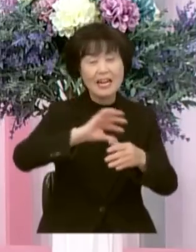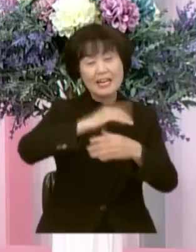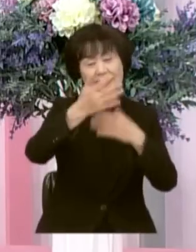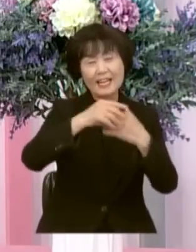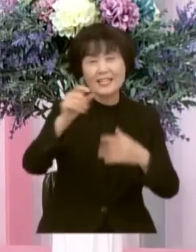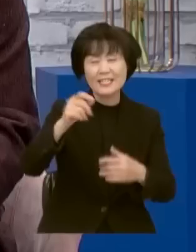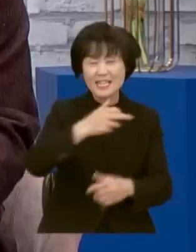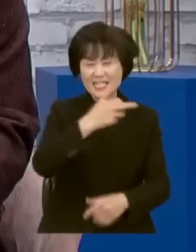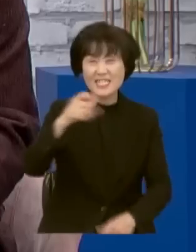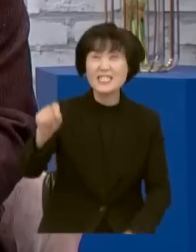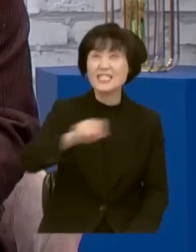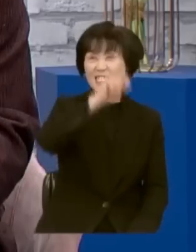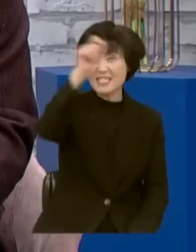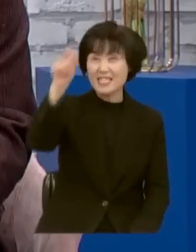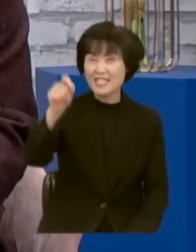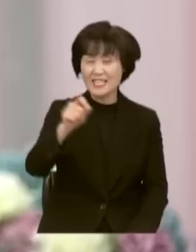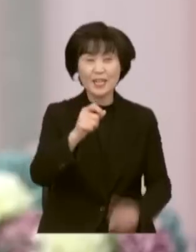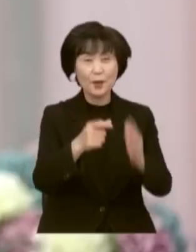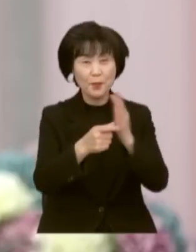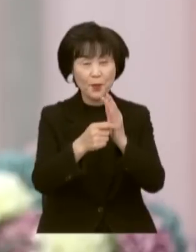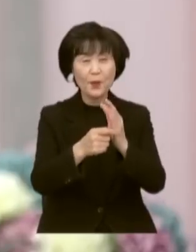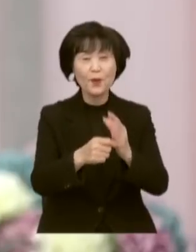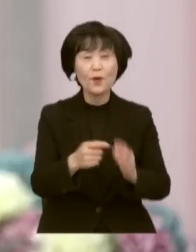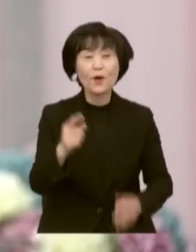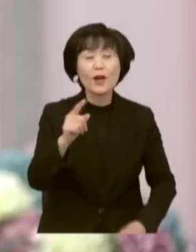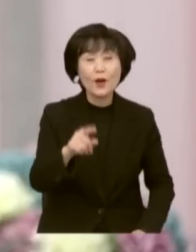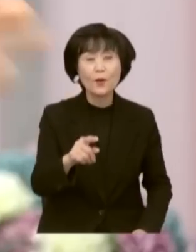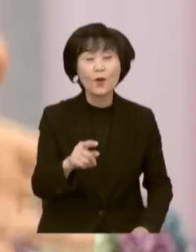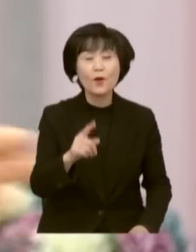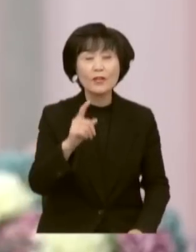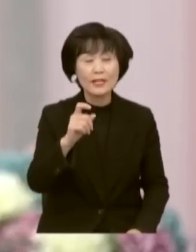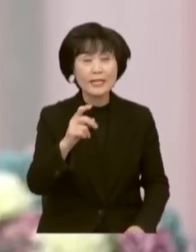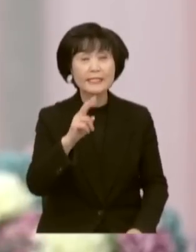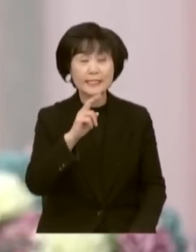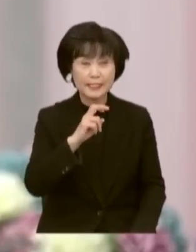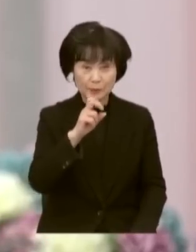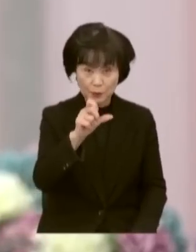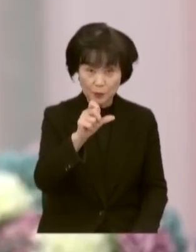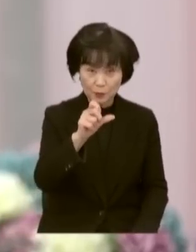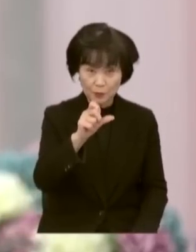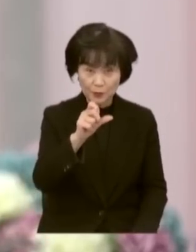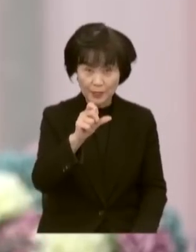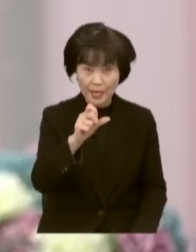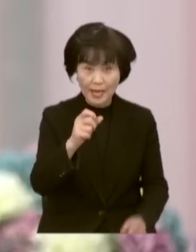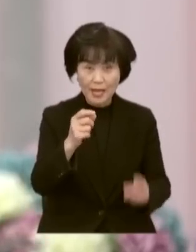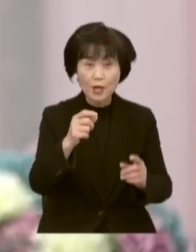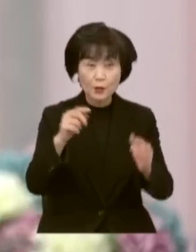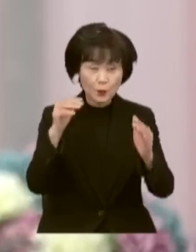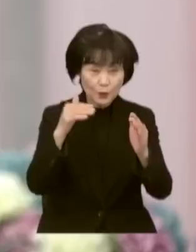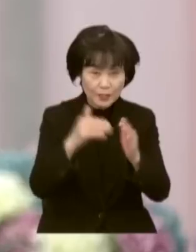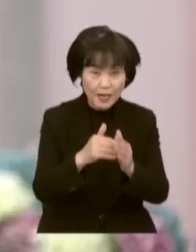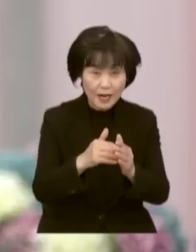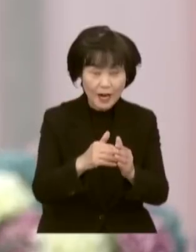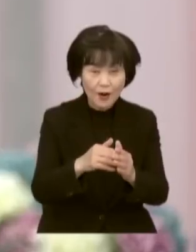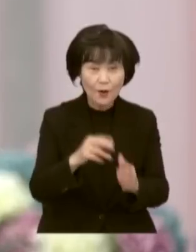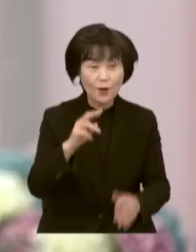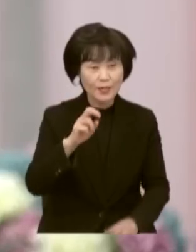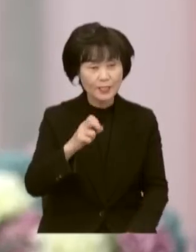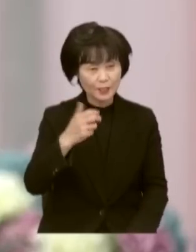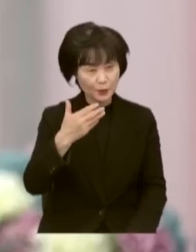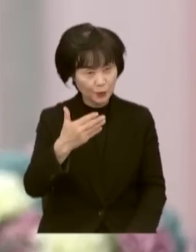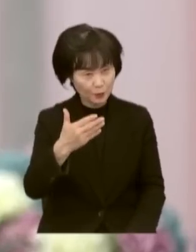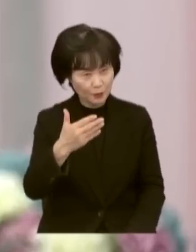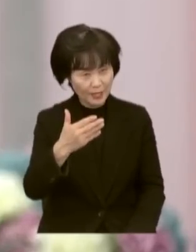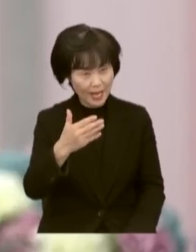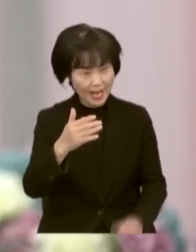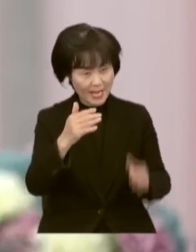11시 30분 11시 25분에 이제 도착을 해가지고는 29분에 이렇게 초인종